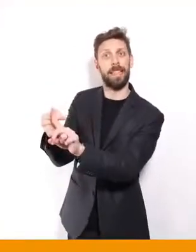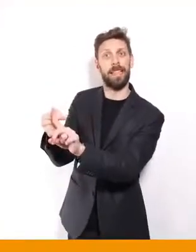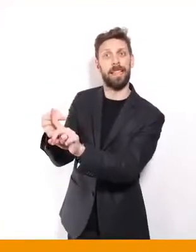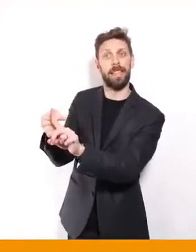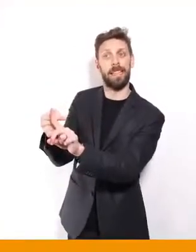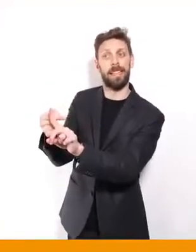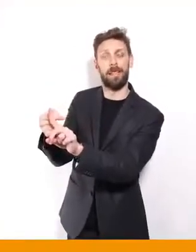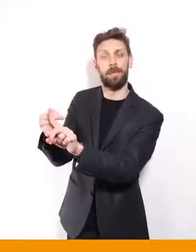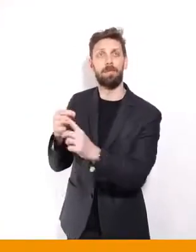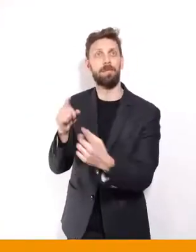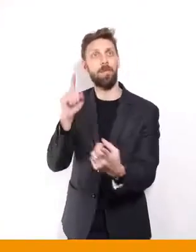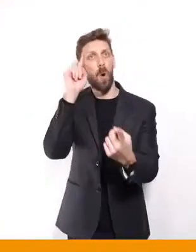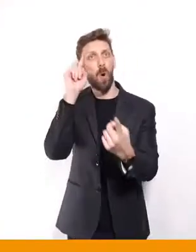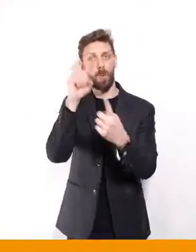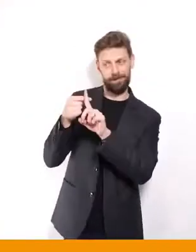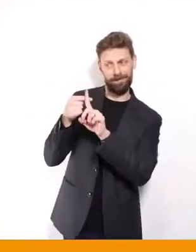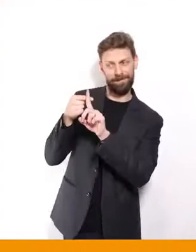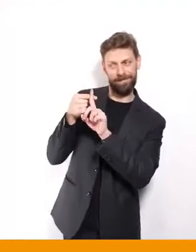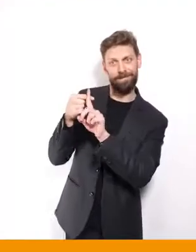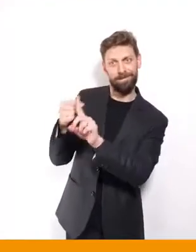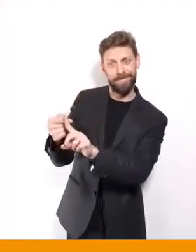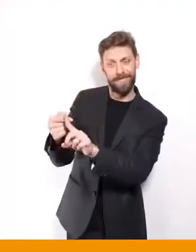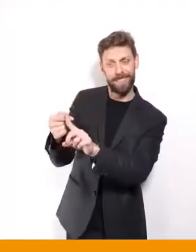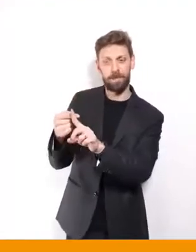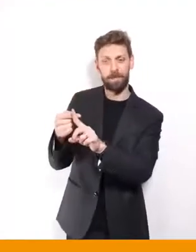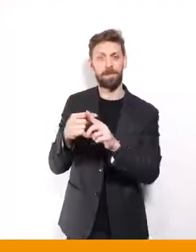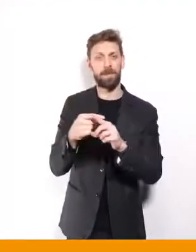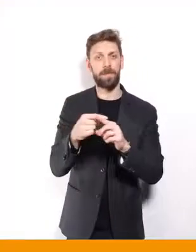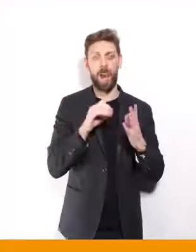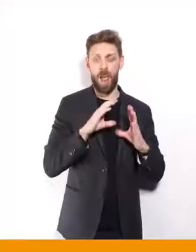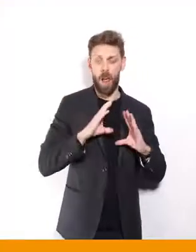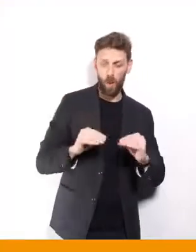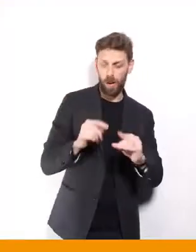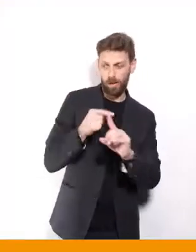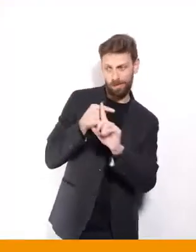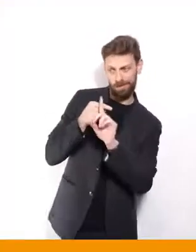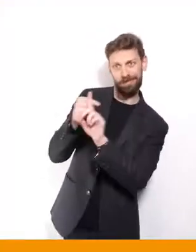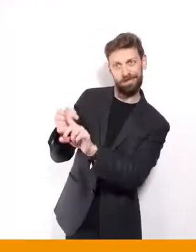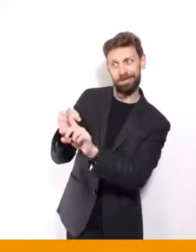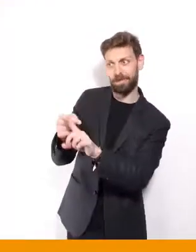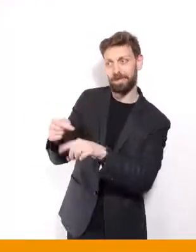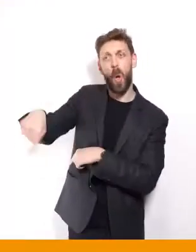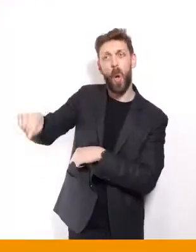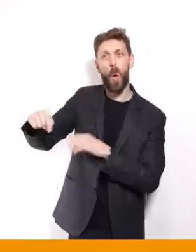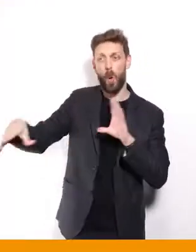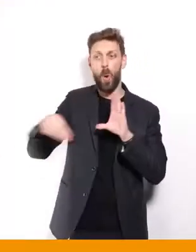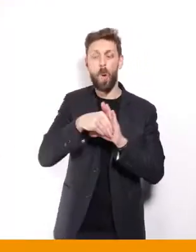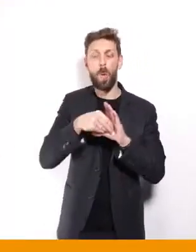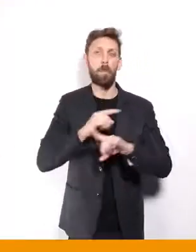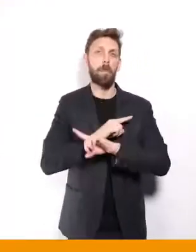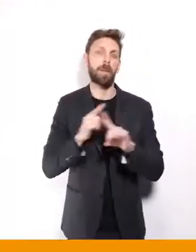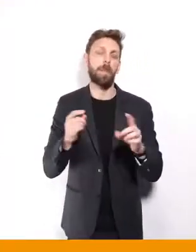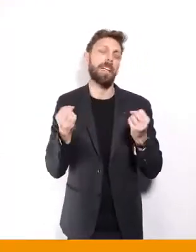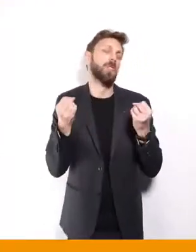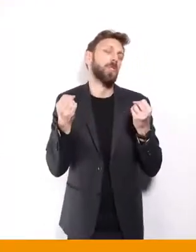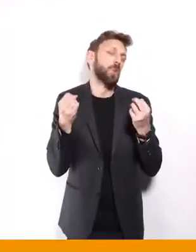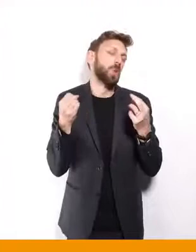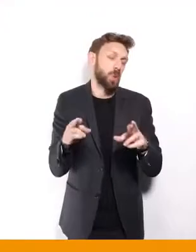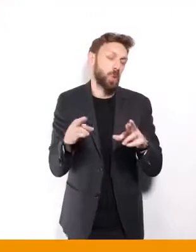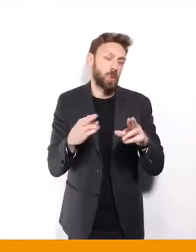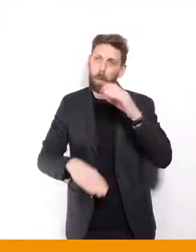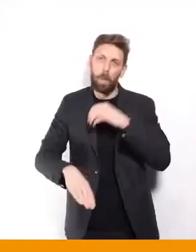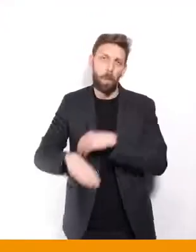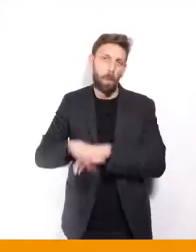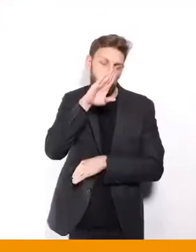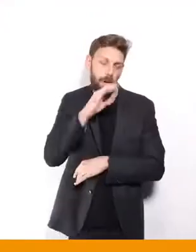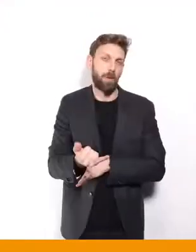de l'objectif et de la mise en œuvre et des résultats de la loi, on va probablement se tromper dès le début. Donc,